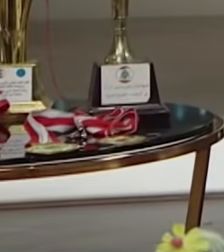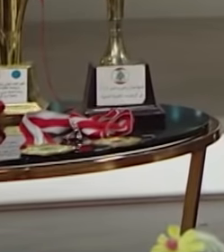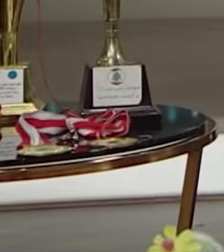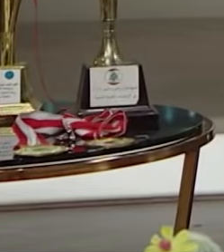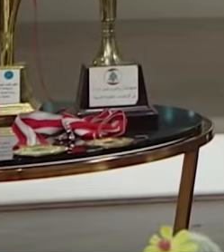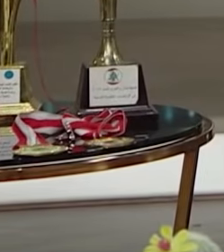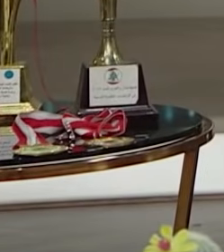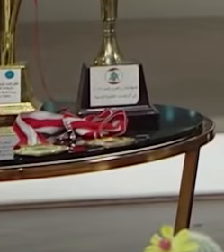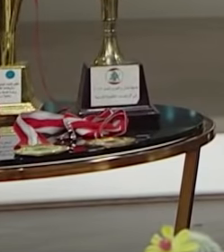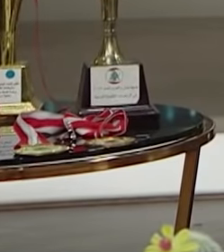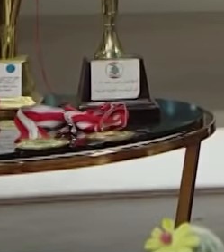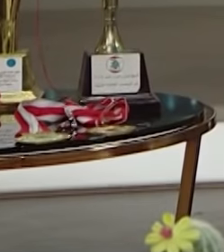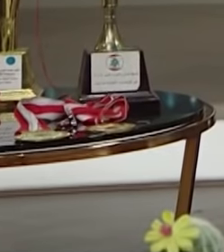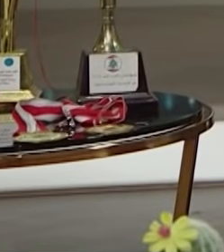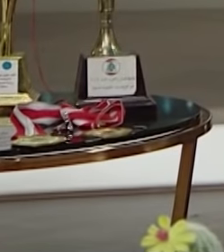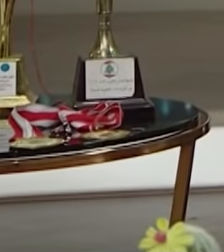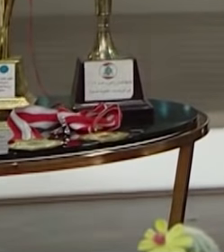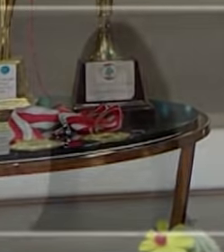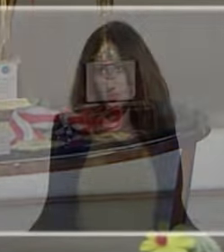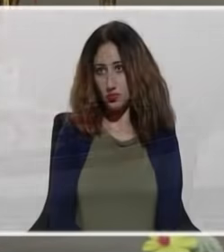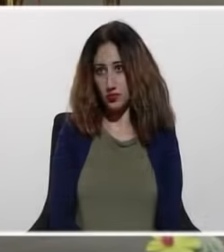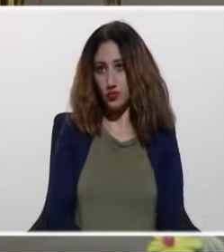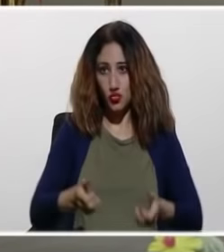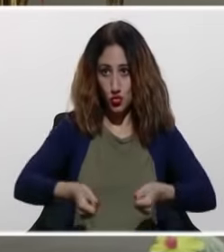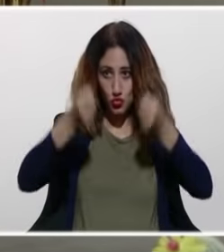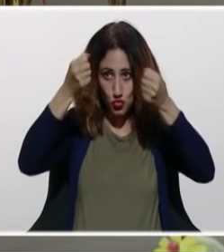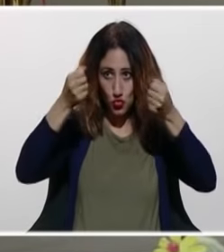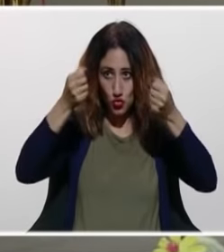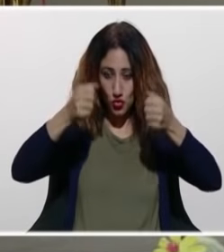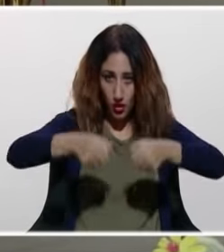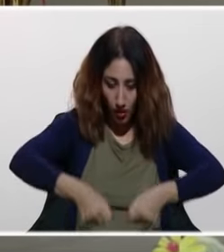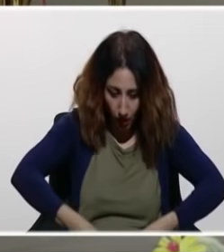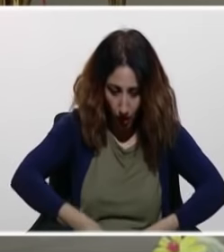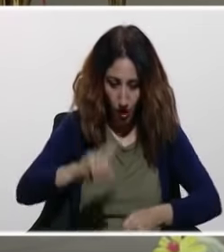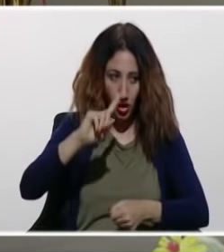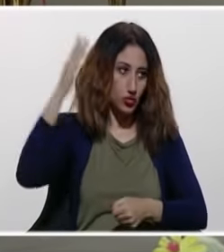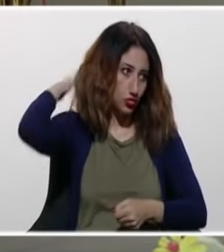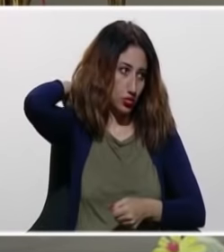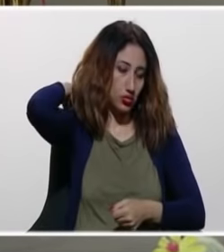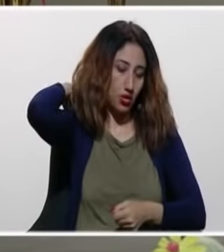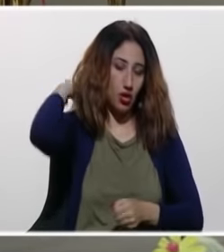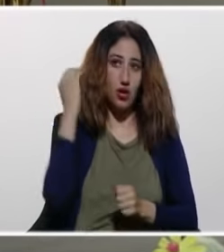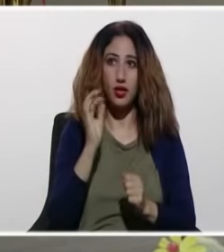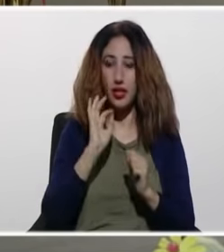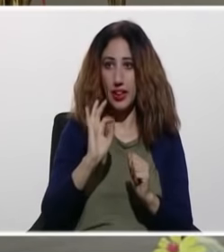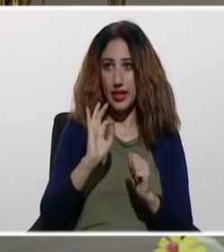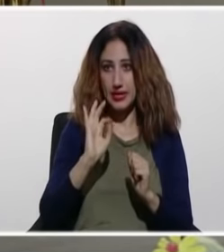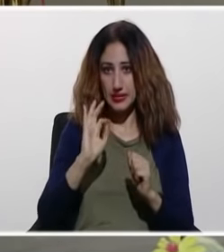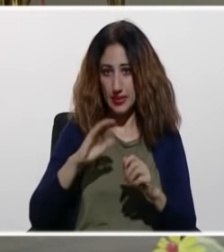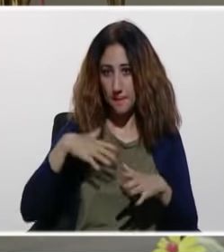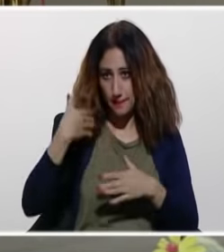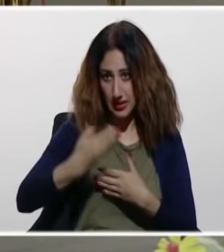هو الشيل دايما مش كده علشان الظهر. فدايما حتى الحاجات دي بتساعد اي واحده ست مع التمرين، بدل ما